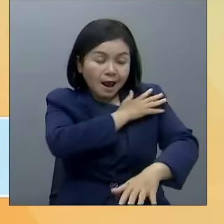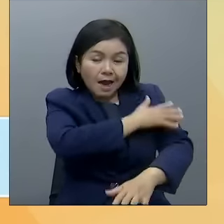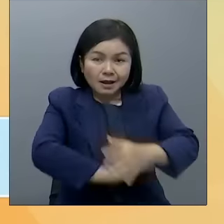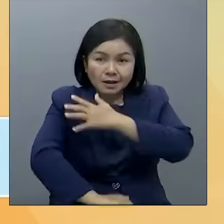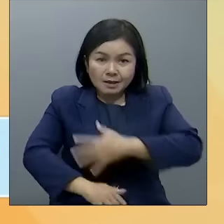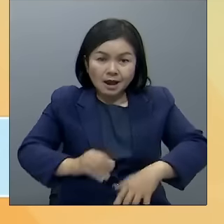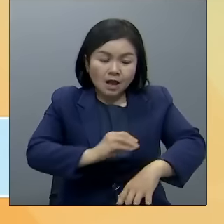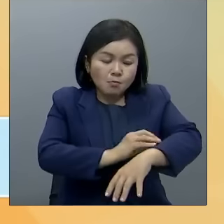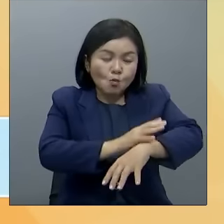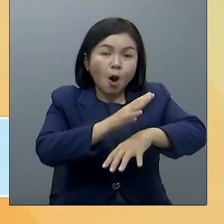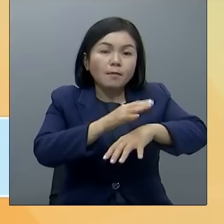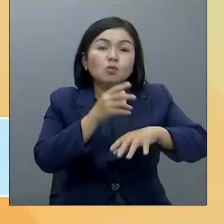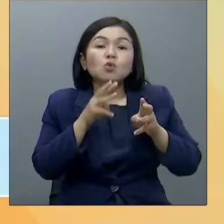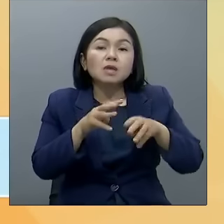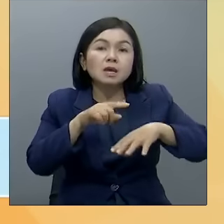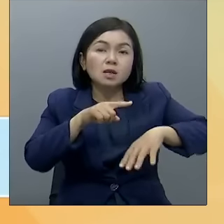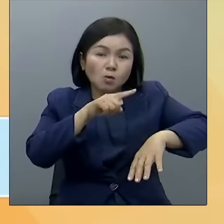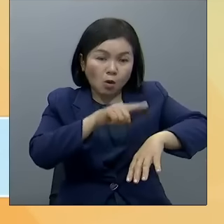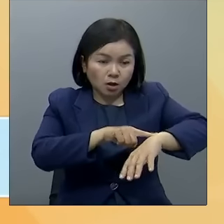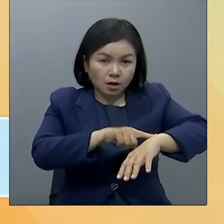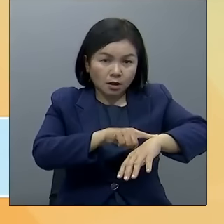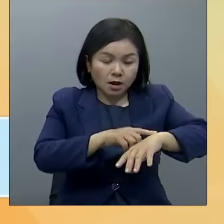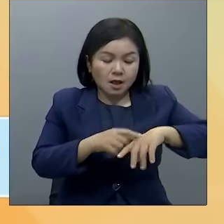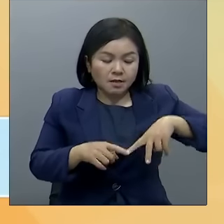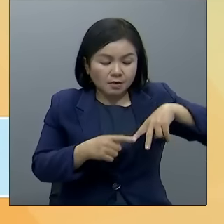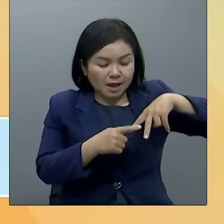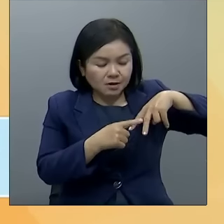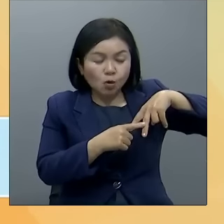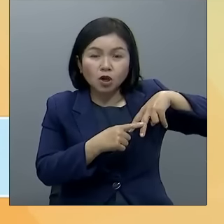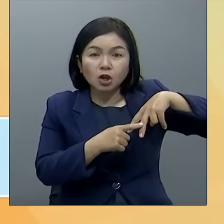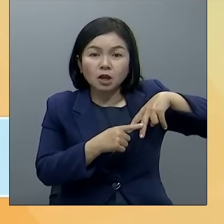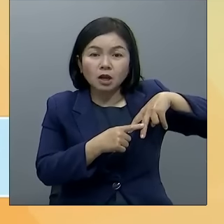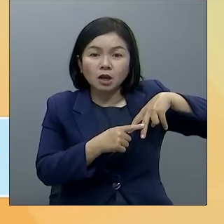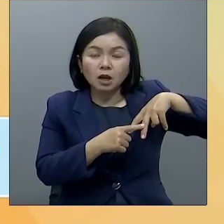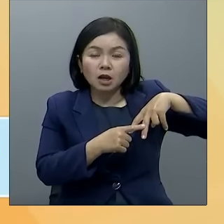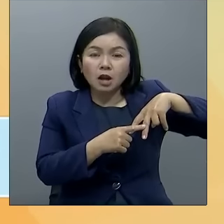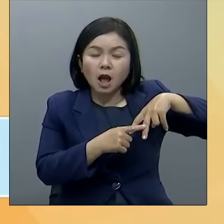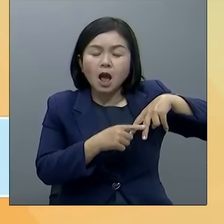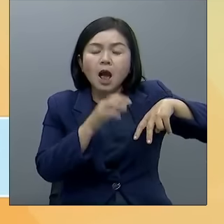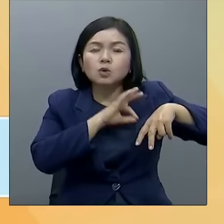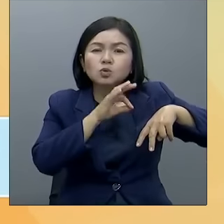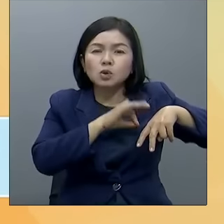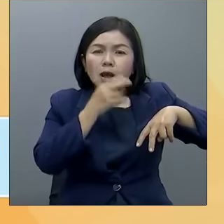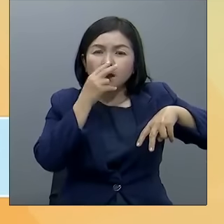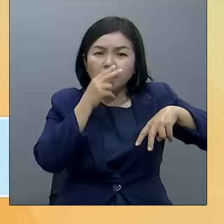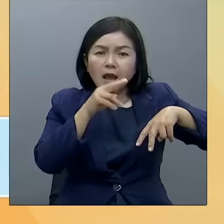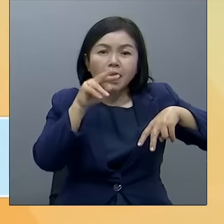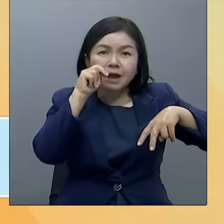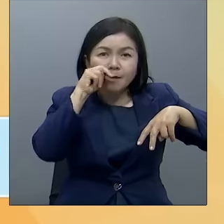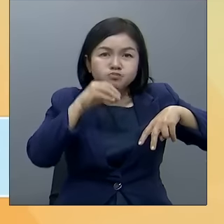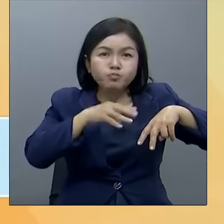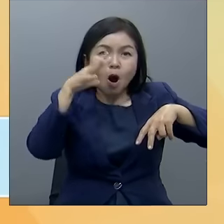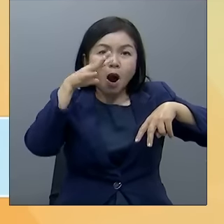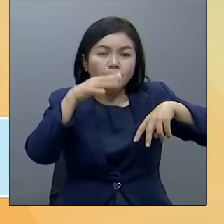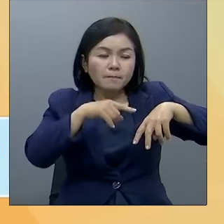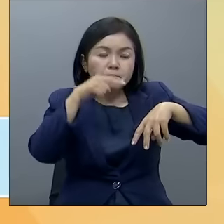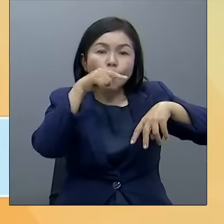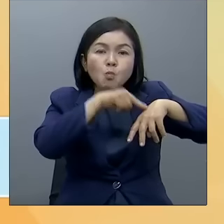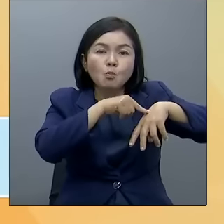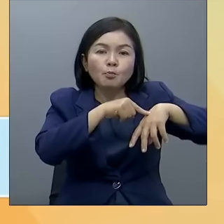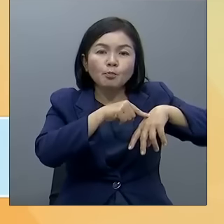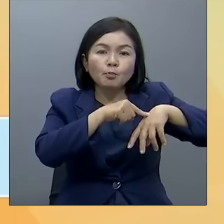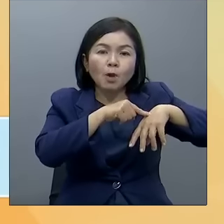องใช้นิ้วชี้นะครับกดตรงบริเวณหน้าแข้งนะครับลักษณะหนึ่งคือที่ถ้าเราจะเห็นถ้าเป็นอาการบวมน้ำคือจะเป็นลักษณะรอยบุ๋ม